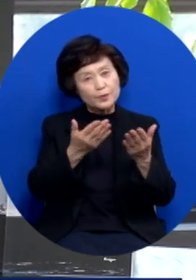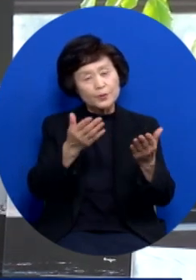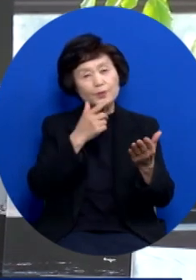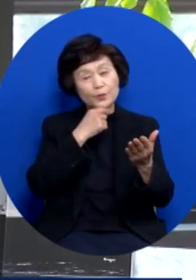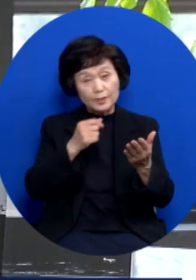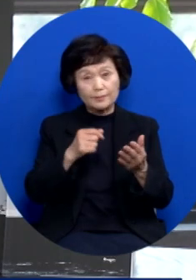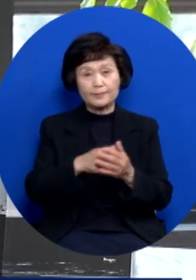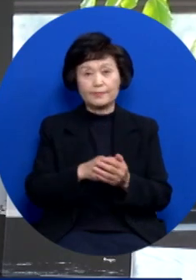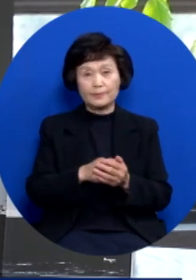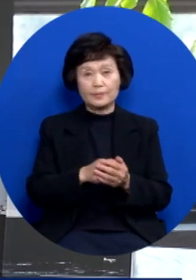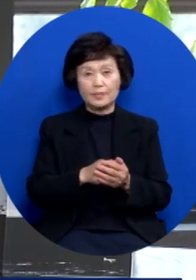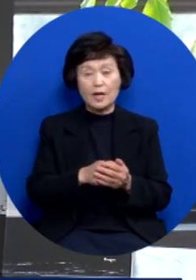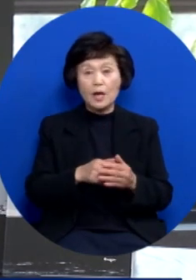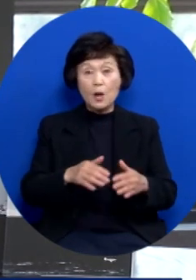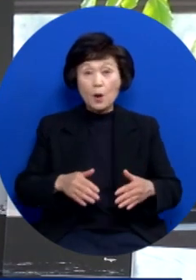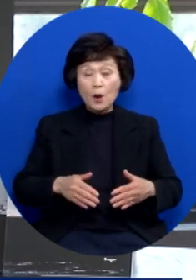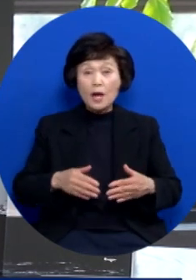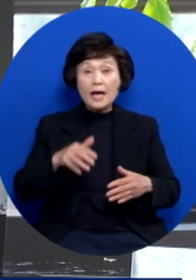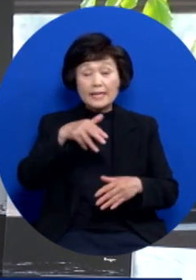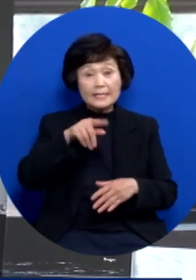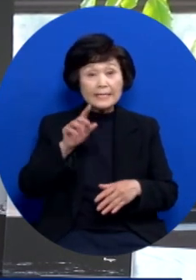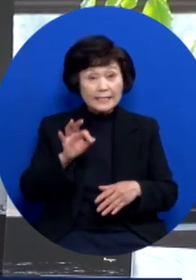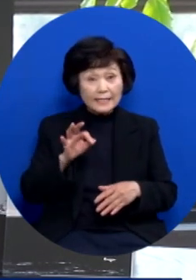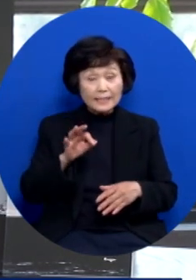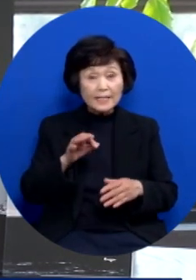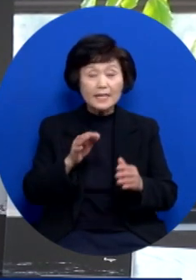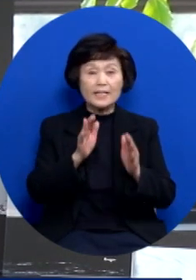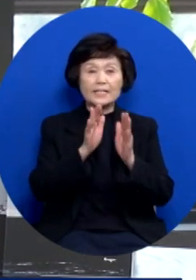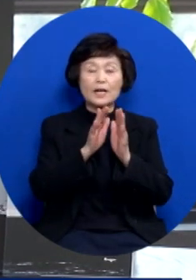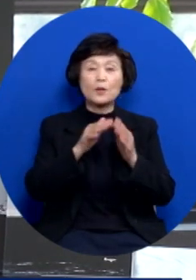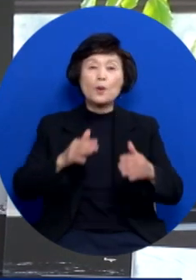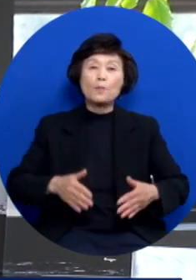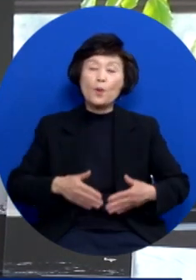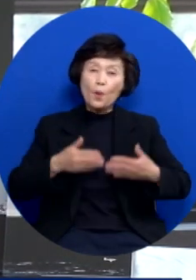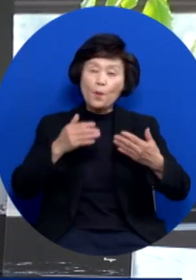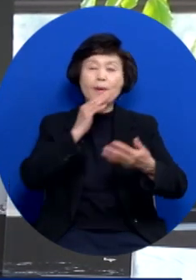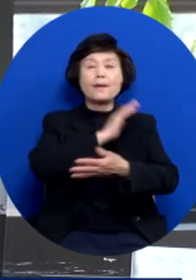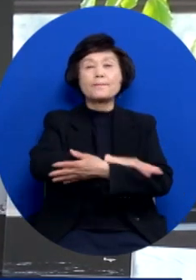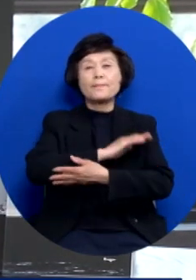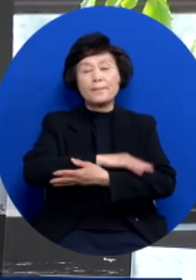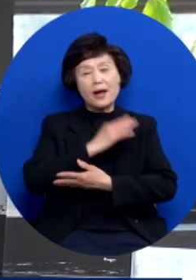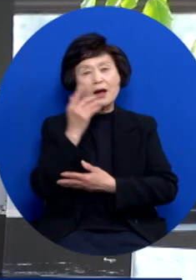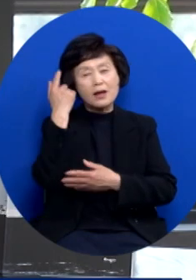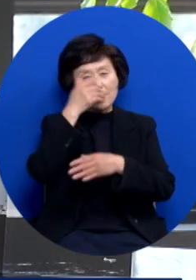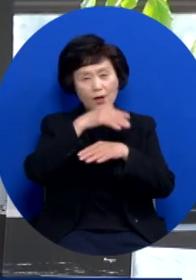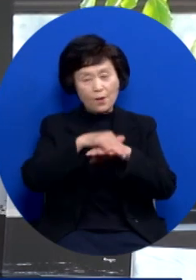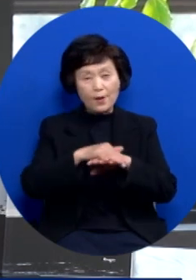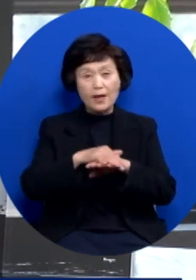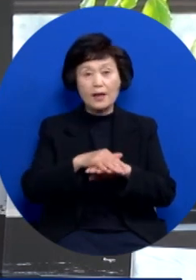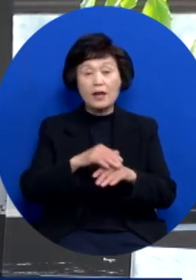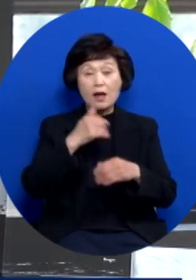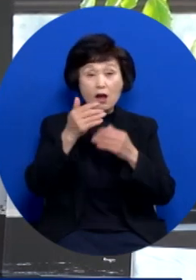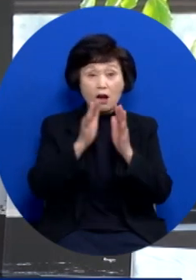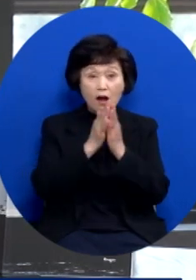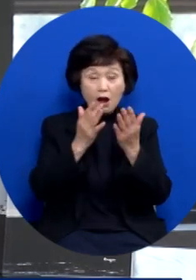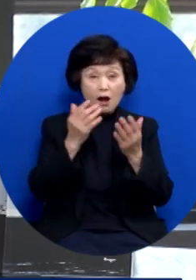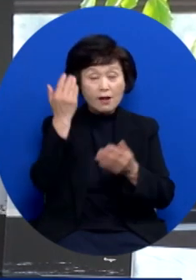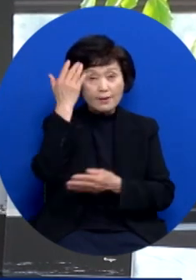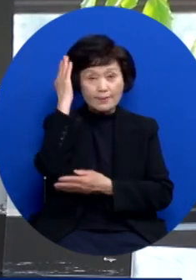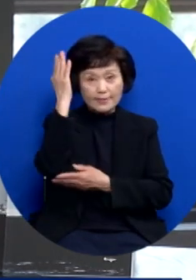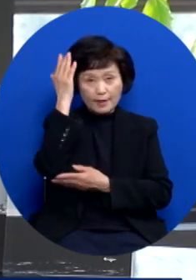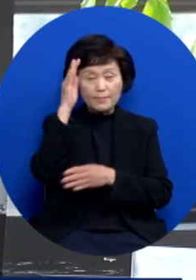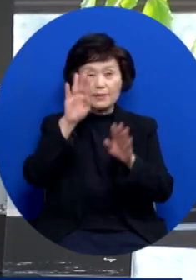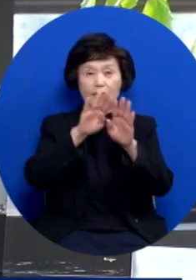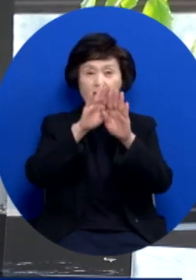내년에 봄에 출간이 됩니다. 집필된 책과 함께 성경 세미나를 개최해서